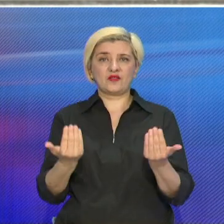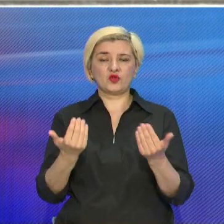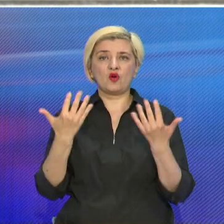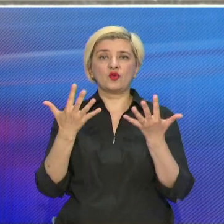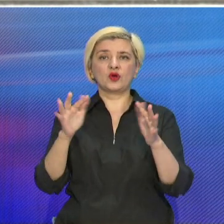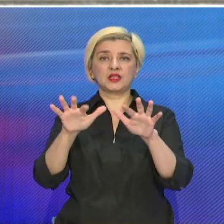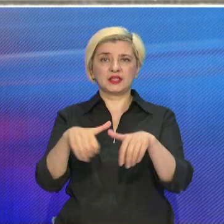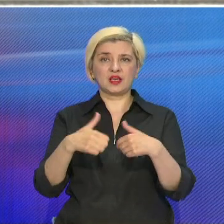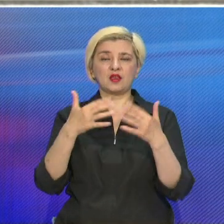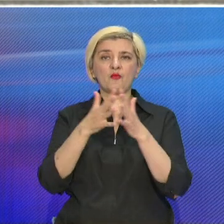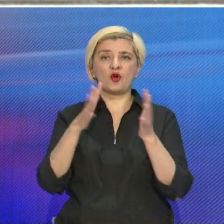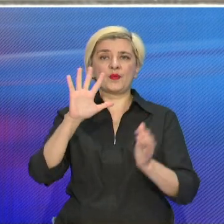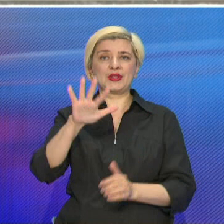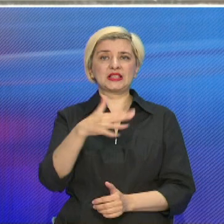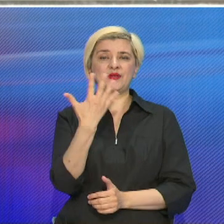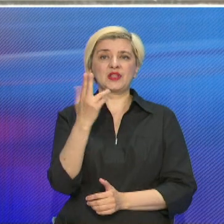55 килограмм